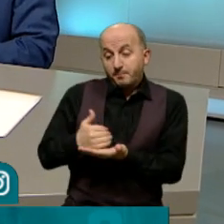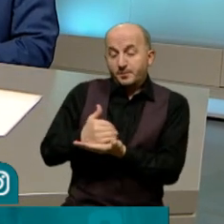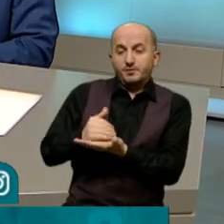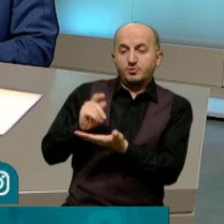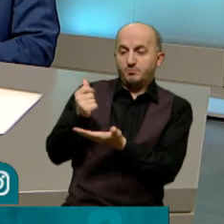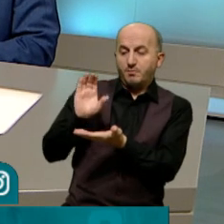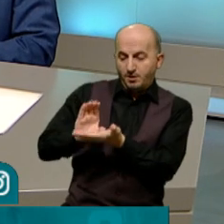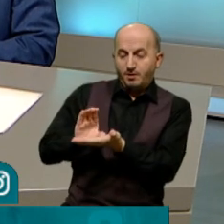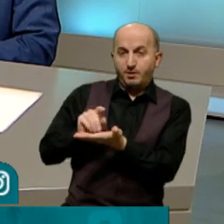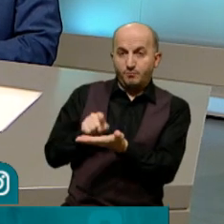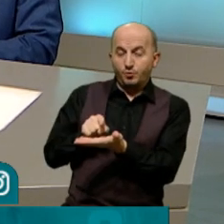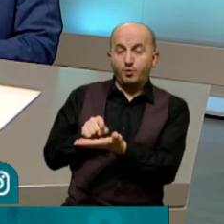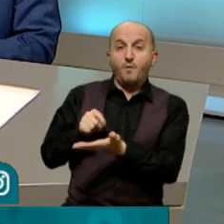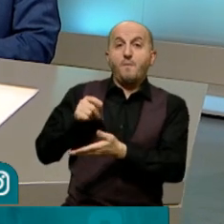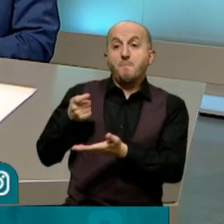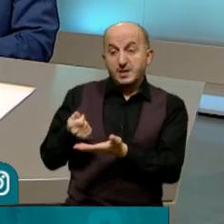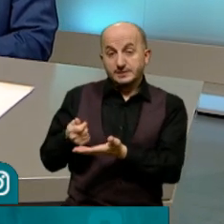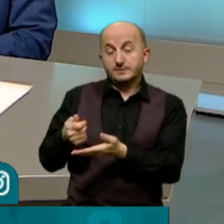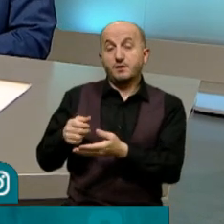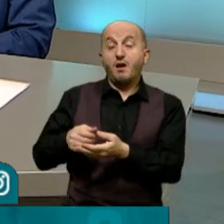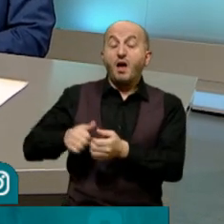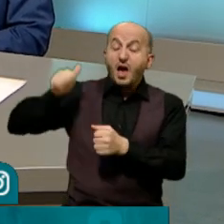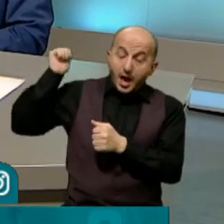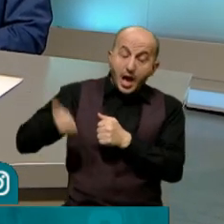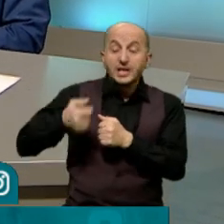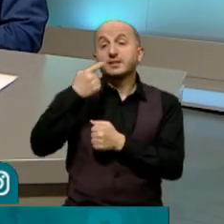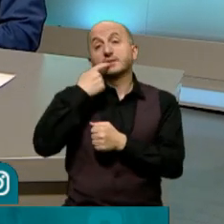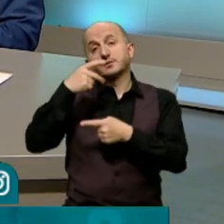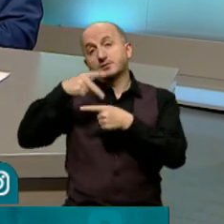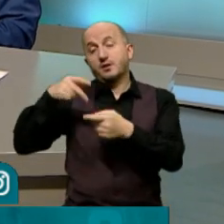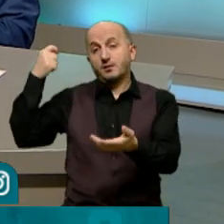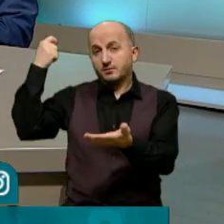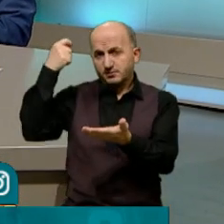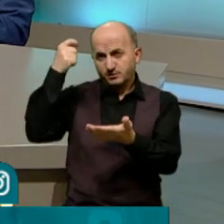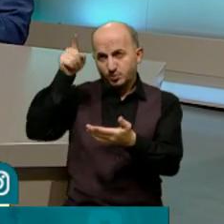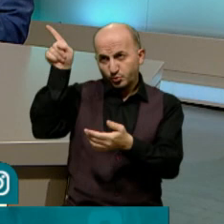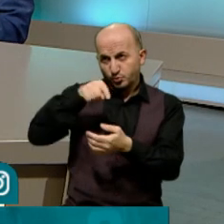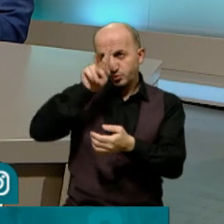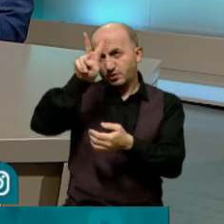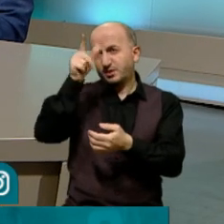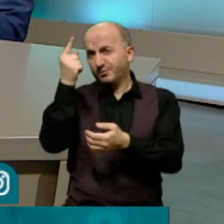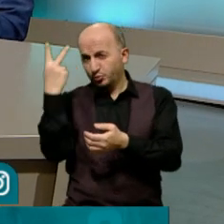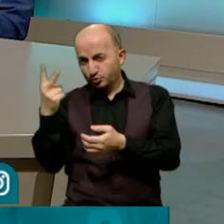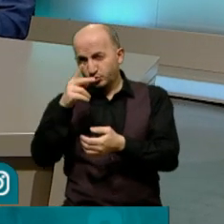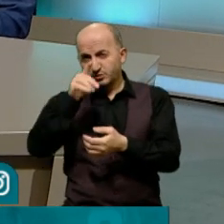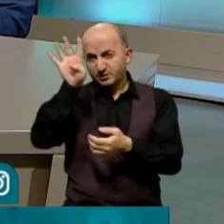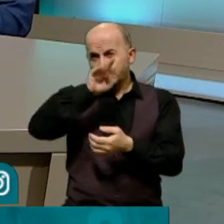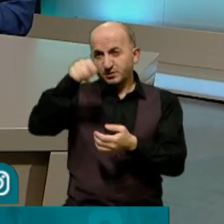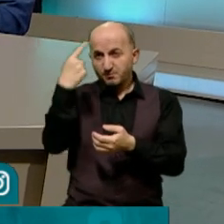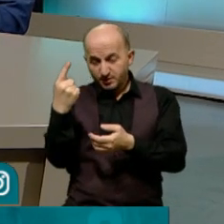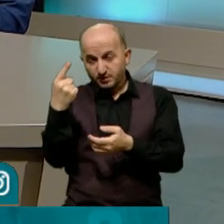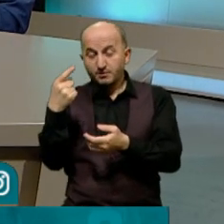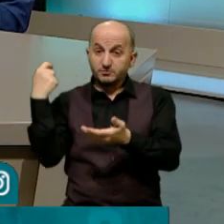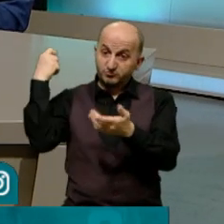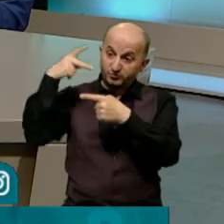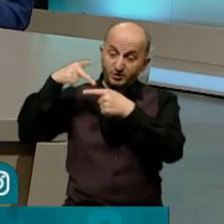bir paradır. Bu birikmiş paranın her yıl efendim %2,5-40% oranında zekatını